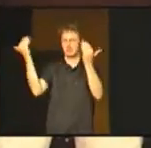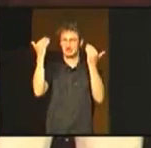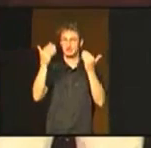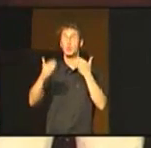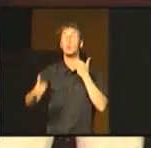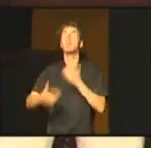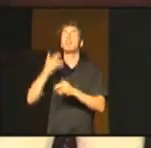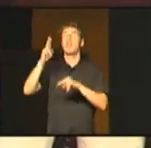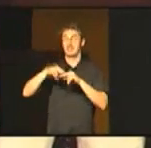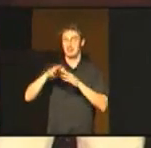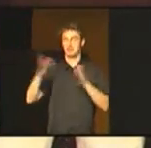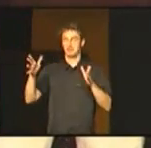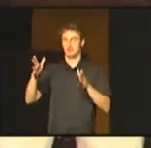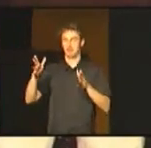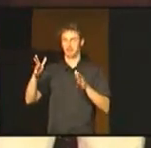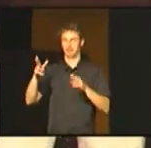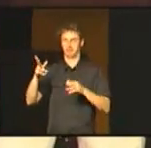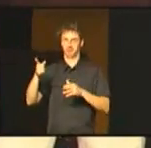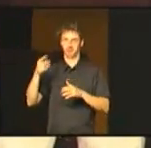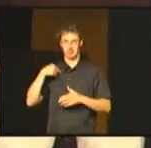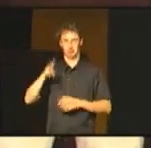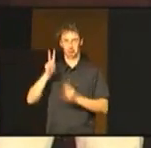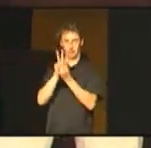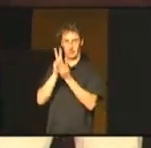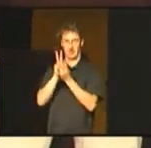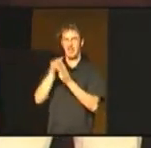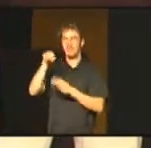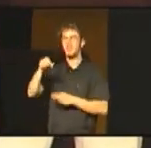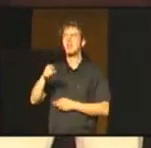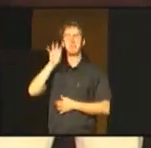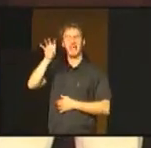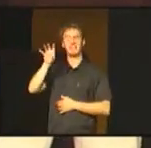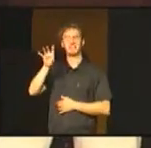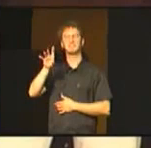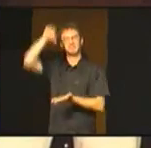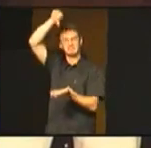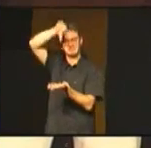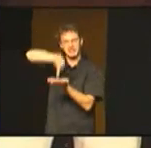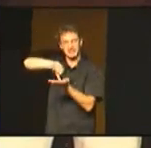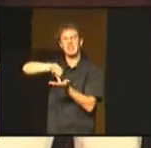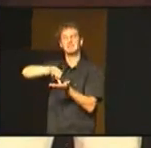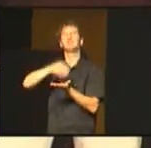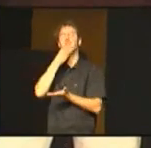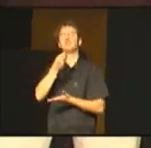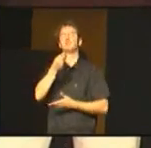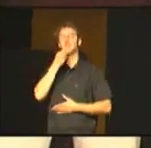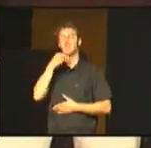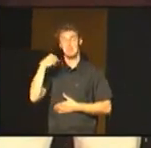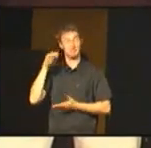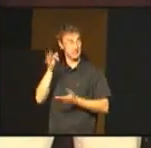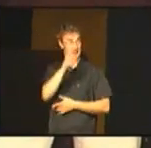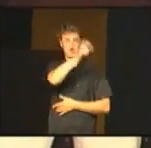Tona, el vell centre del nostre país. Felicitem-nos també perquè els ciutadans del nostre